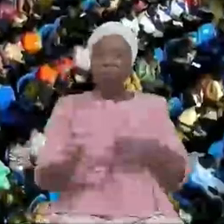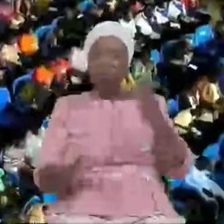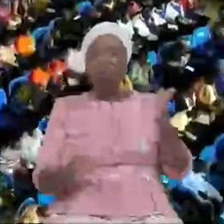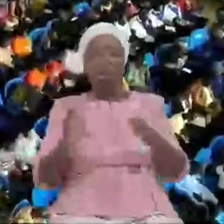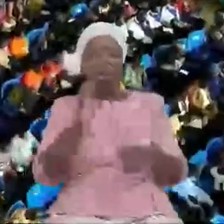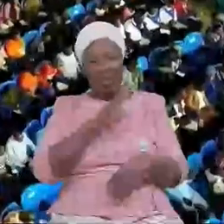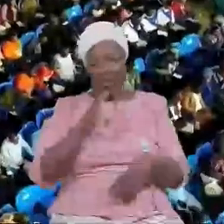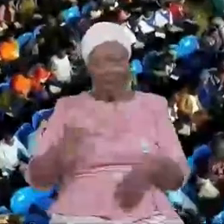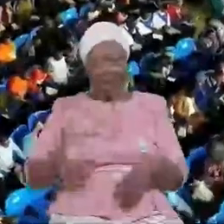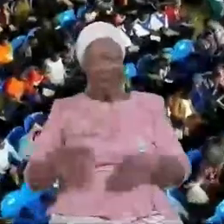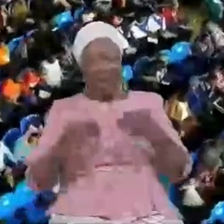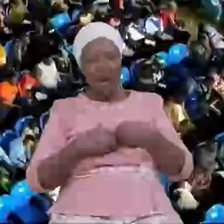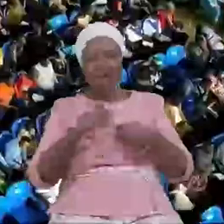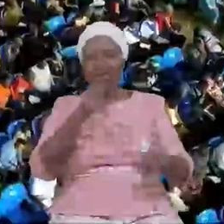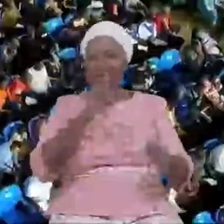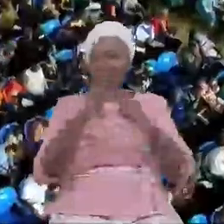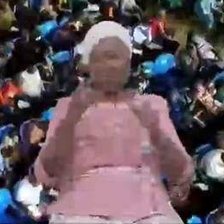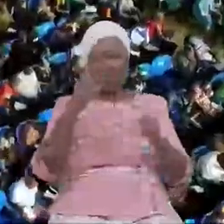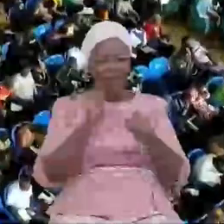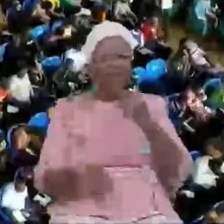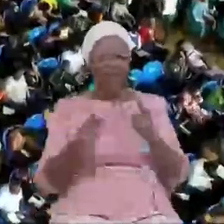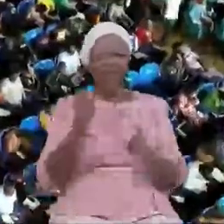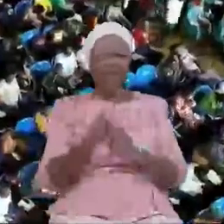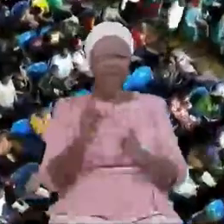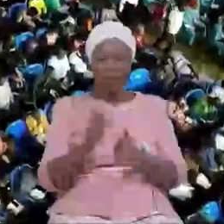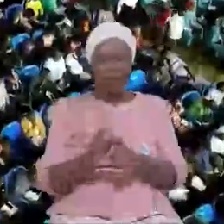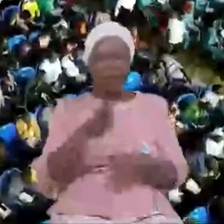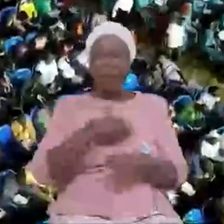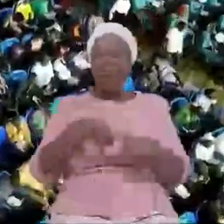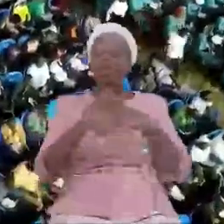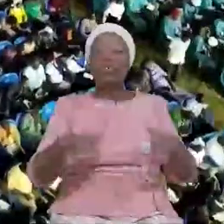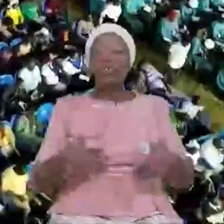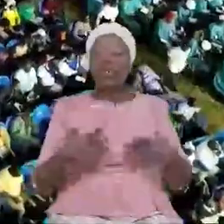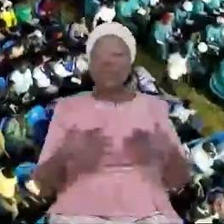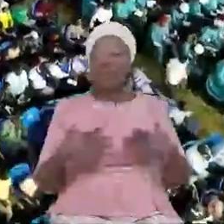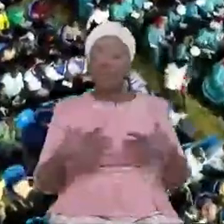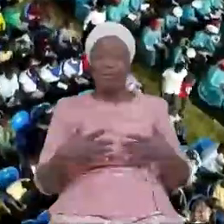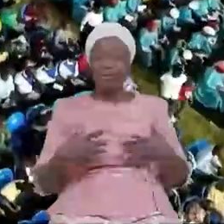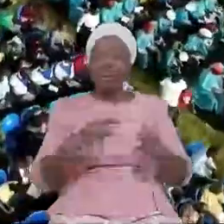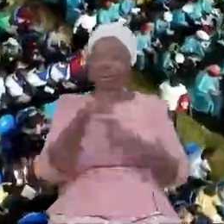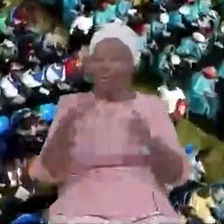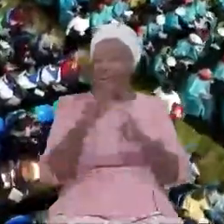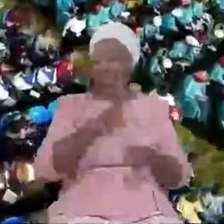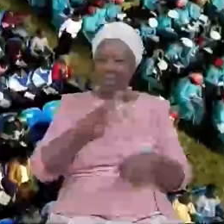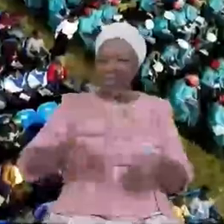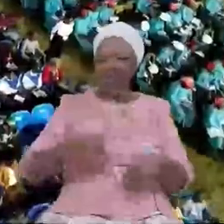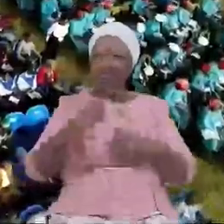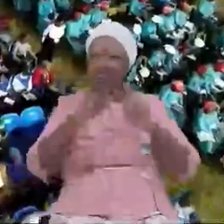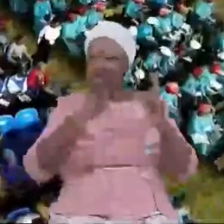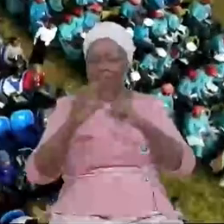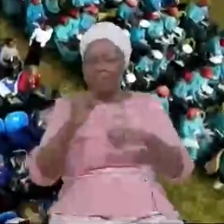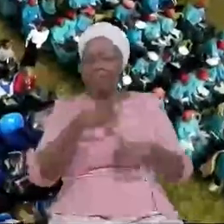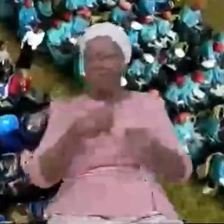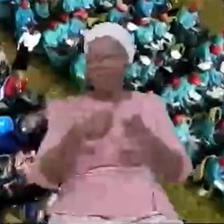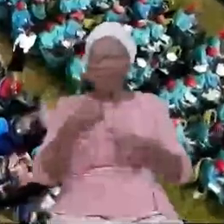Christ a déclaré la dernière parole et dans votre vie. Quand Christ parle, quand Christ